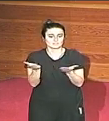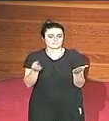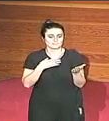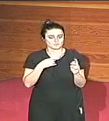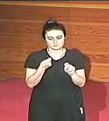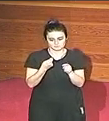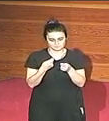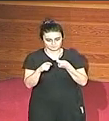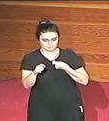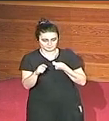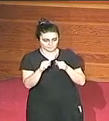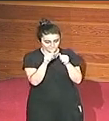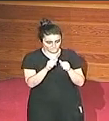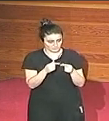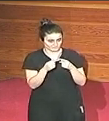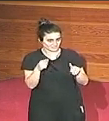bere konplexotasun osoan,